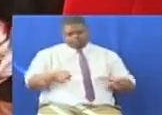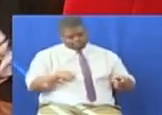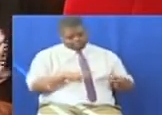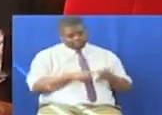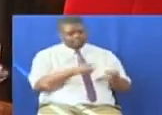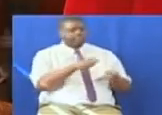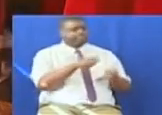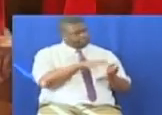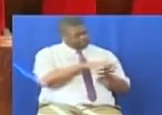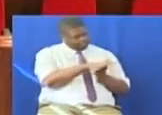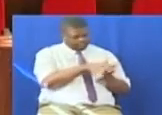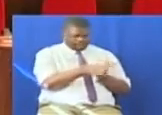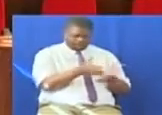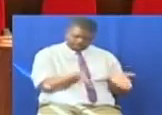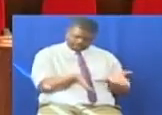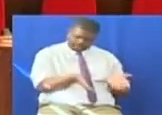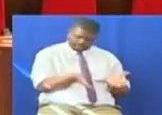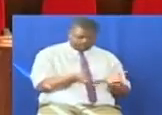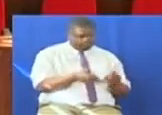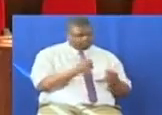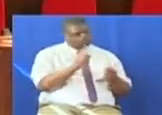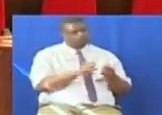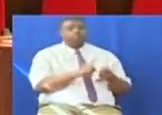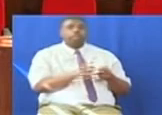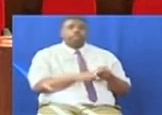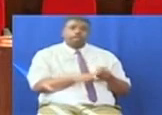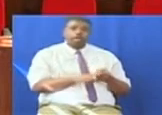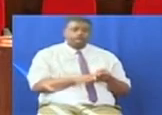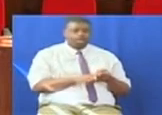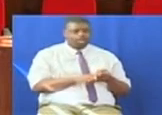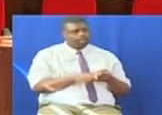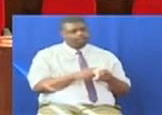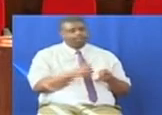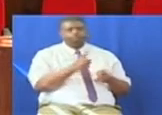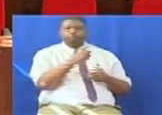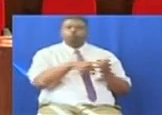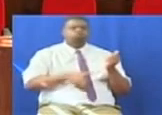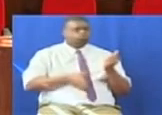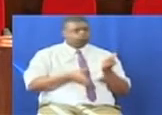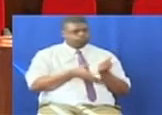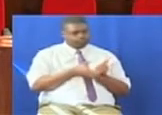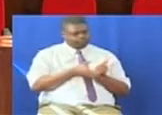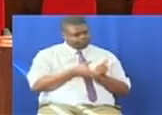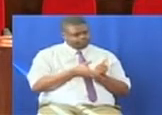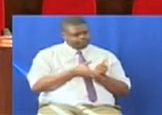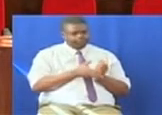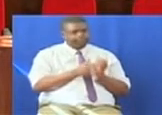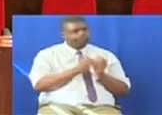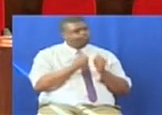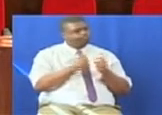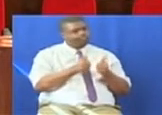kwa namna tofauti. Jambo la kwanza ni uchamungu wa kweli, limezungumzwa.